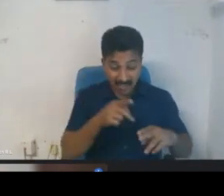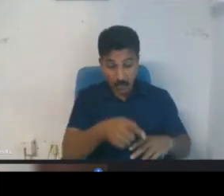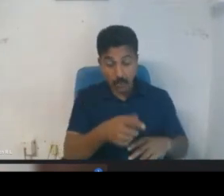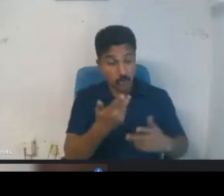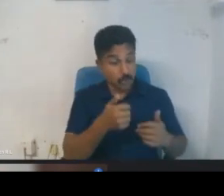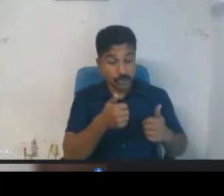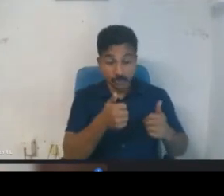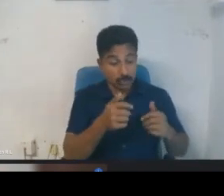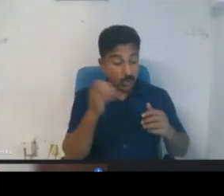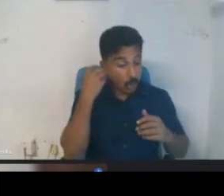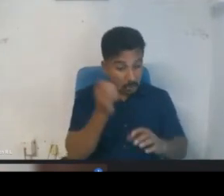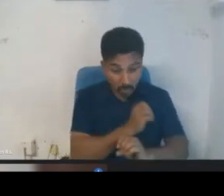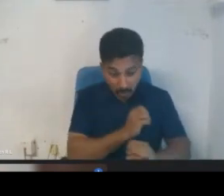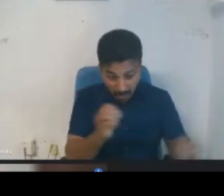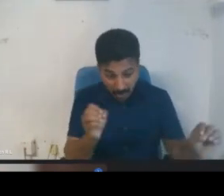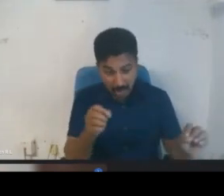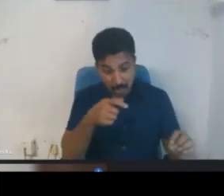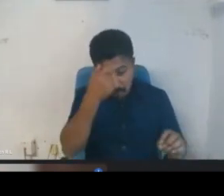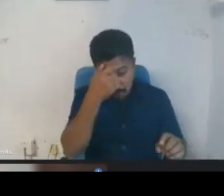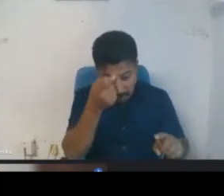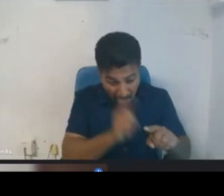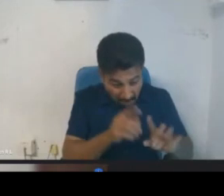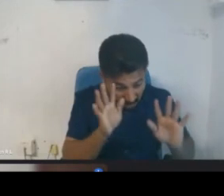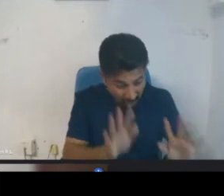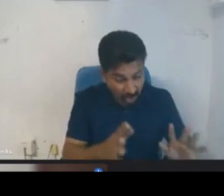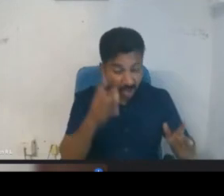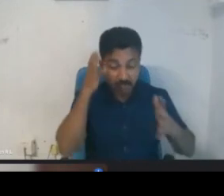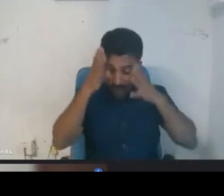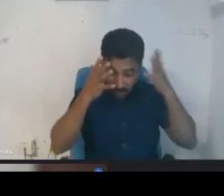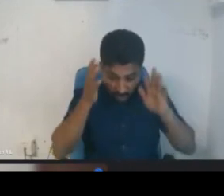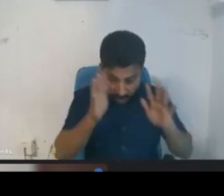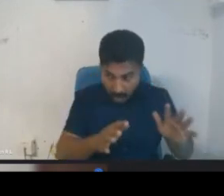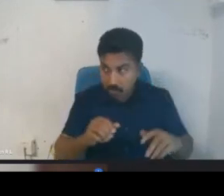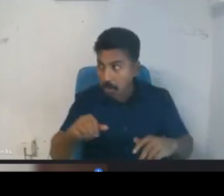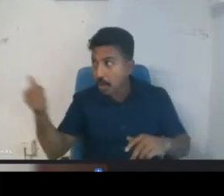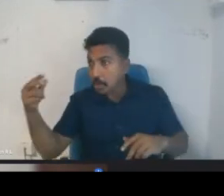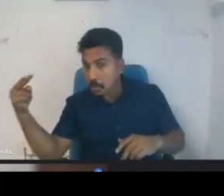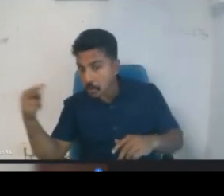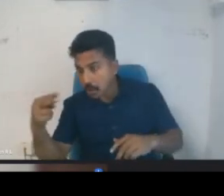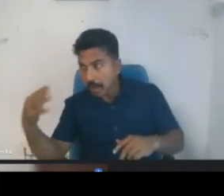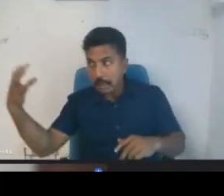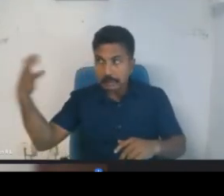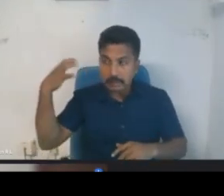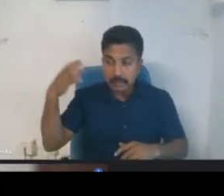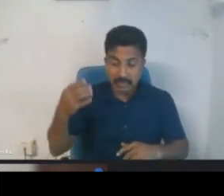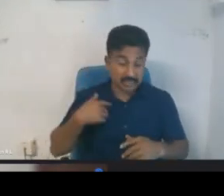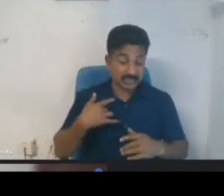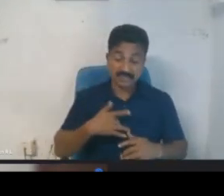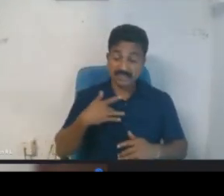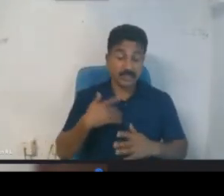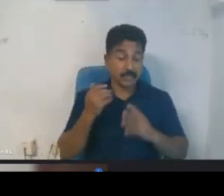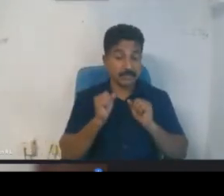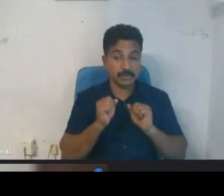ഒരു കുടുംബത്തിലും ഇങ്ങനെ ഇല്ലല്ലോ, എൻ്റെ കുടുംബത്തിൽ മാത്രം എന്താണ് ഇത്തരത്തിലുള്ള പ്രശ്നങ്ങൾ എന്ന് നമ്മൾ വിചാരിക്കുമ്പോൾ മാത്രമാണ് വിമർശനങ്ങൾ നമുക്ക്